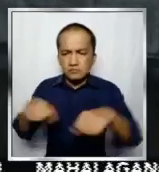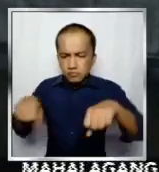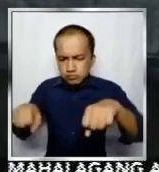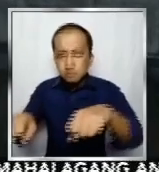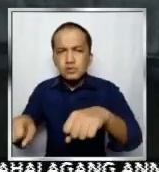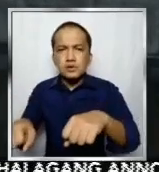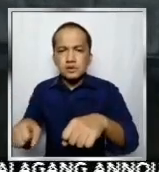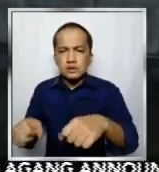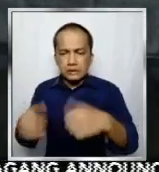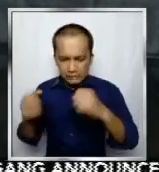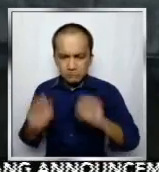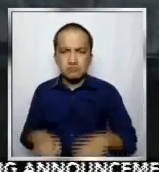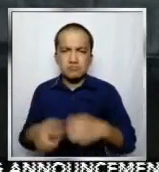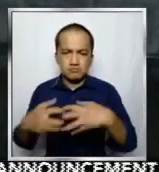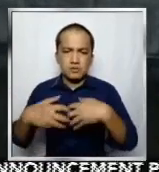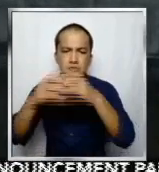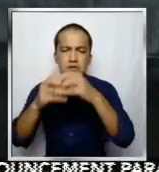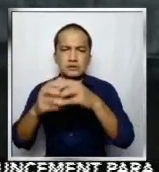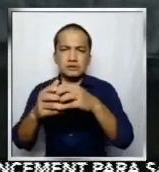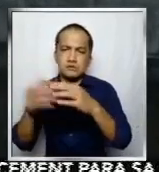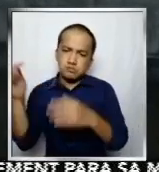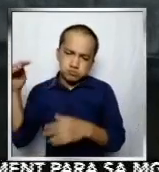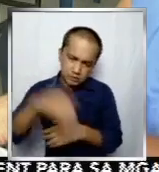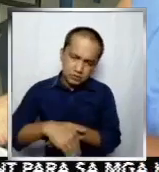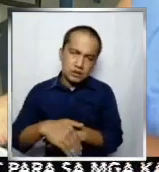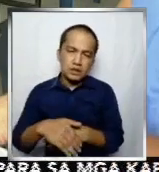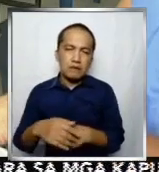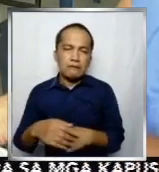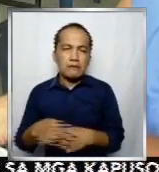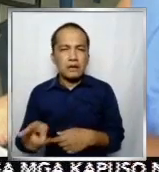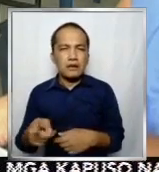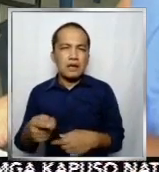makabangon sa matinding dagok na kanilang iniinda.